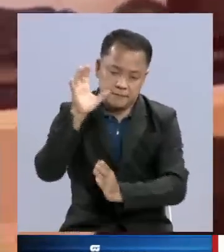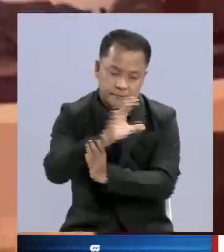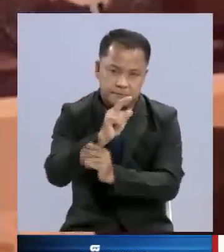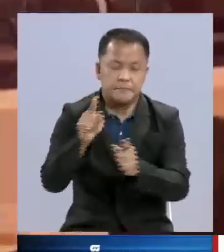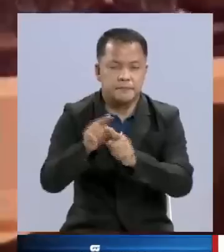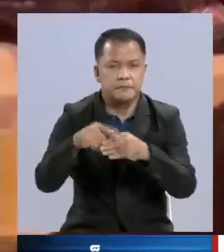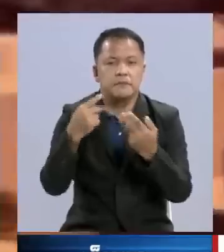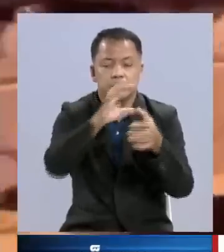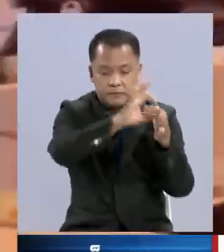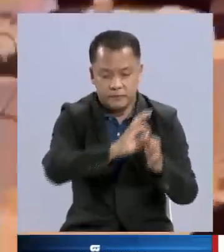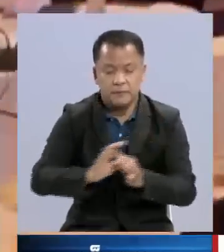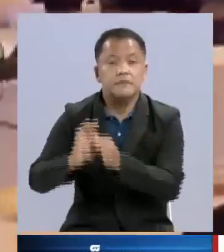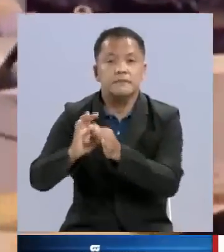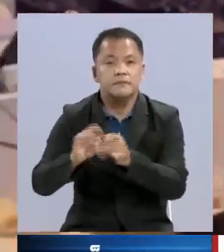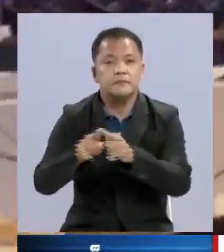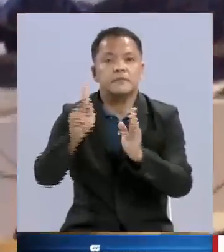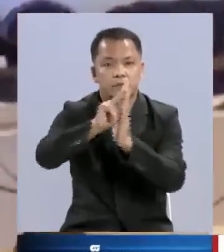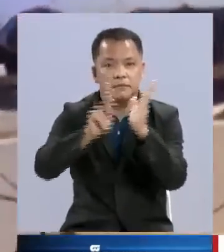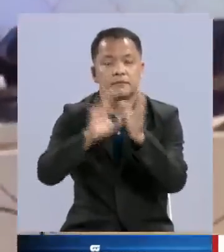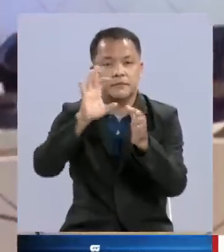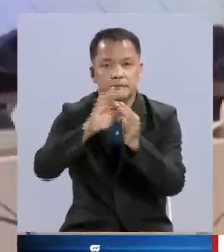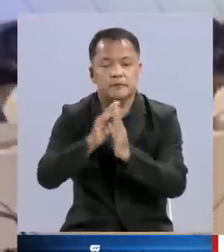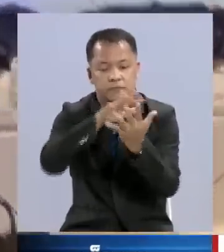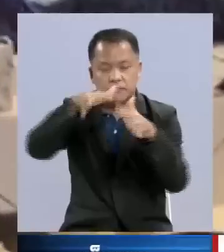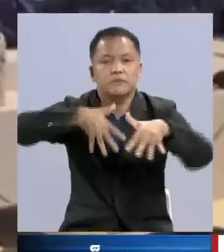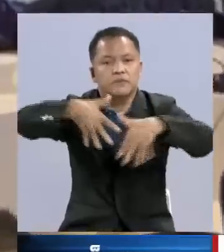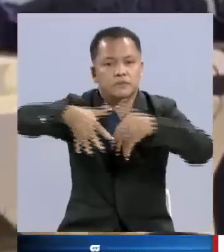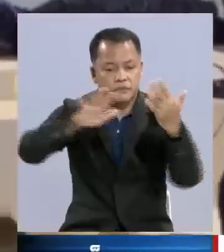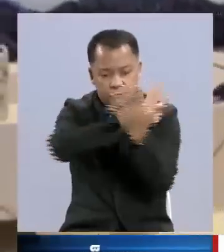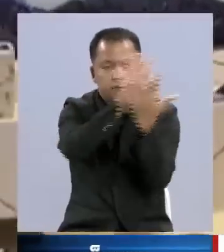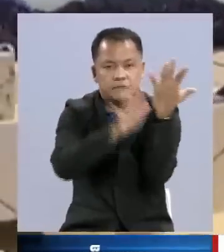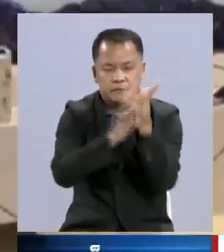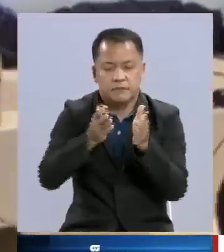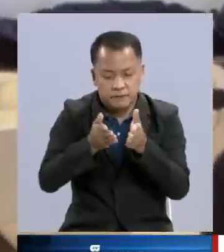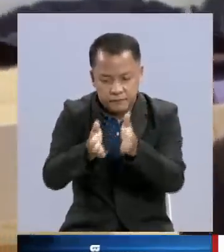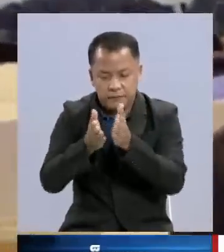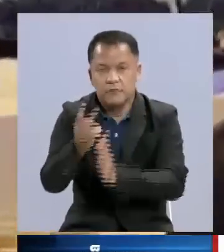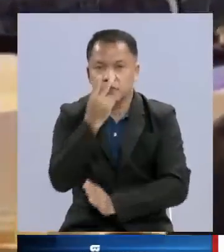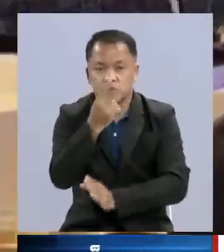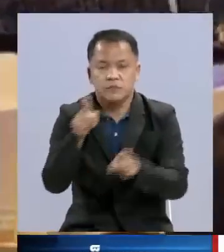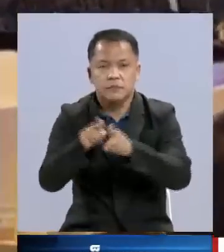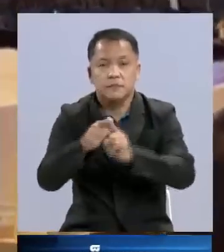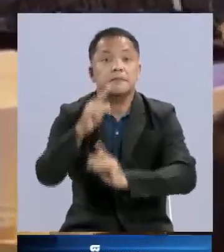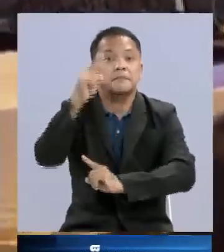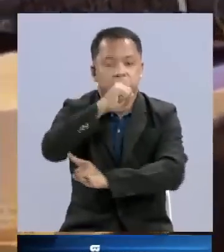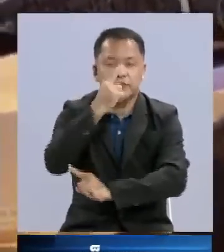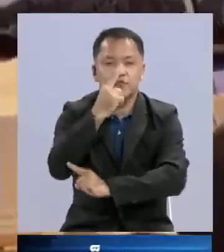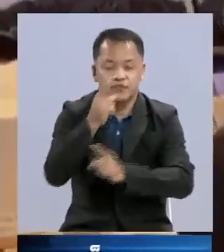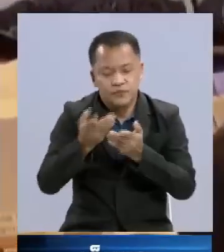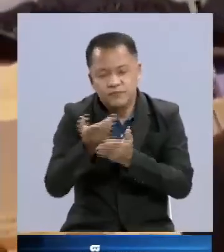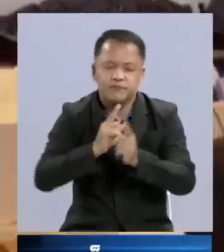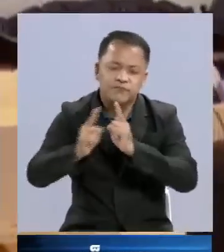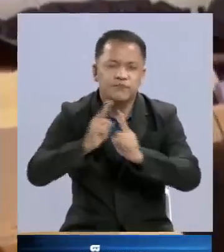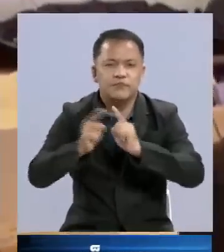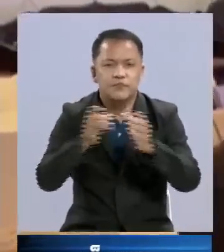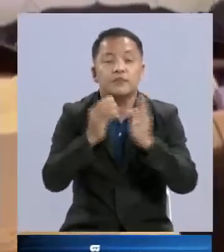ล้วก็มันก็จะไปยึดโยงกับเรื่องของกฎหมายที่บังคับใช้ในท้องถิ่นด้วยนะครับ ครับหลายฝ่ายก็จับตามองนะฮะเดี๋ยวตอนบ่ายก็คงจะเห็นการพูดคุยกัน